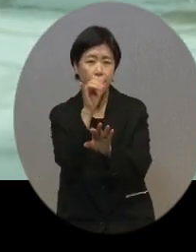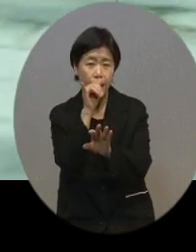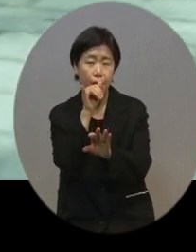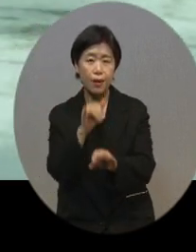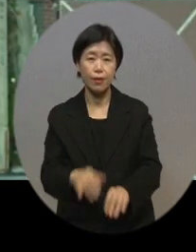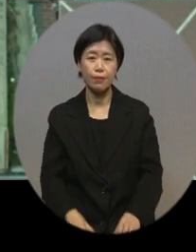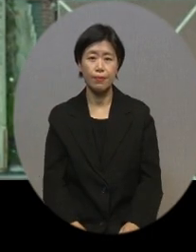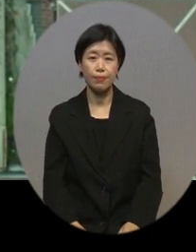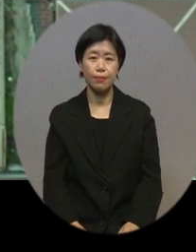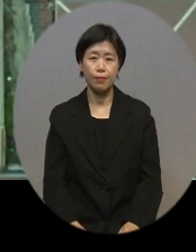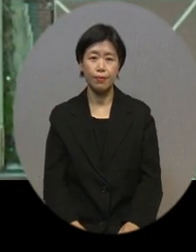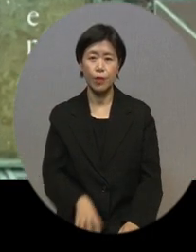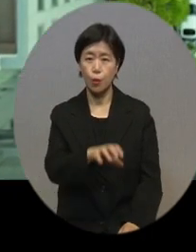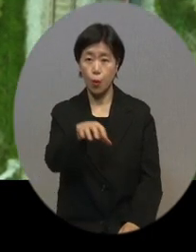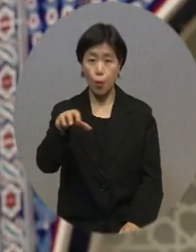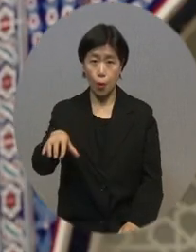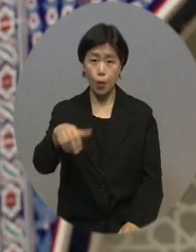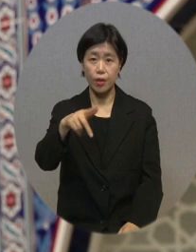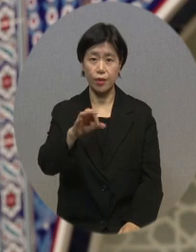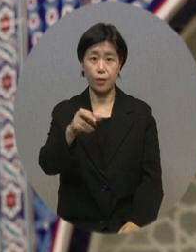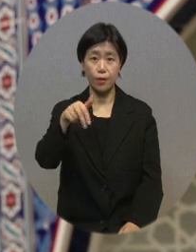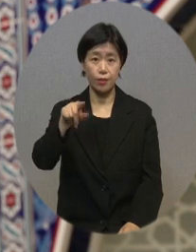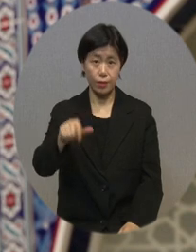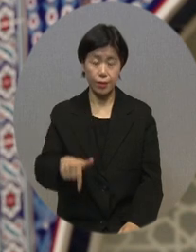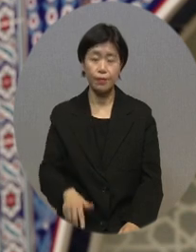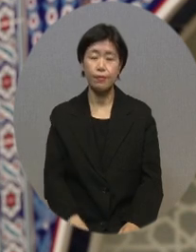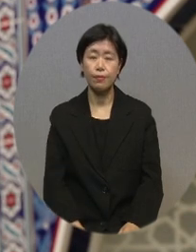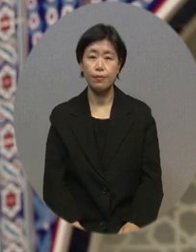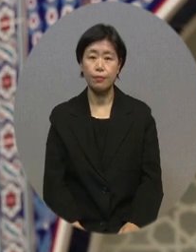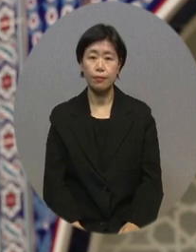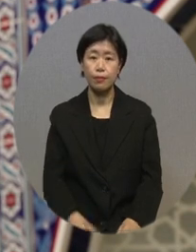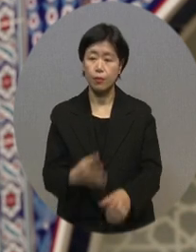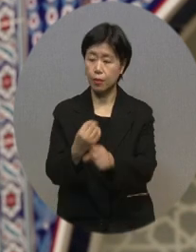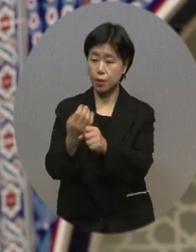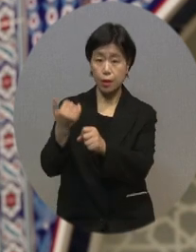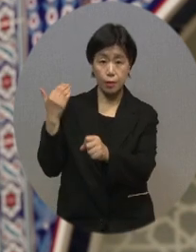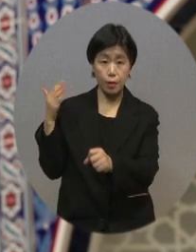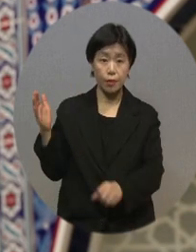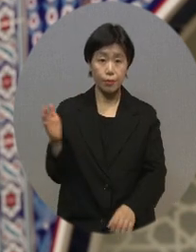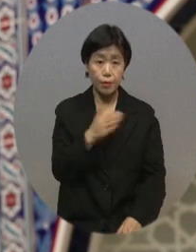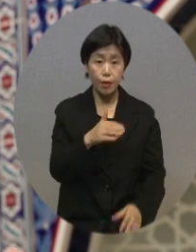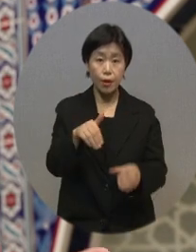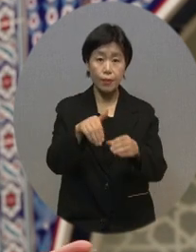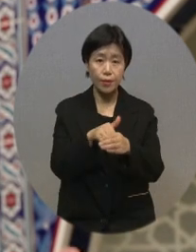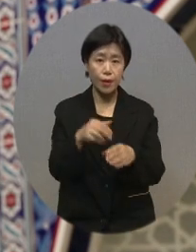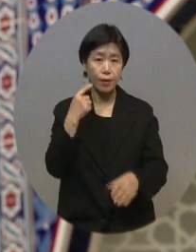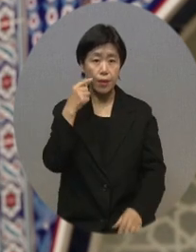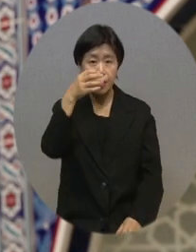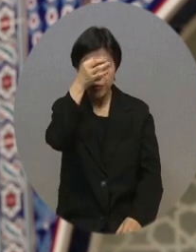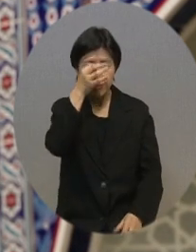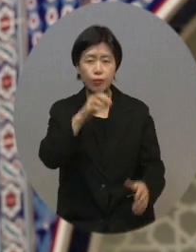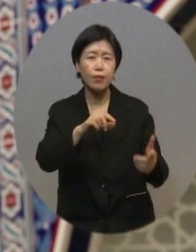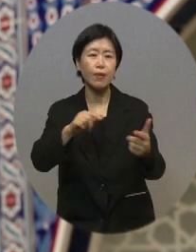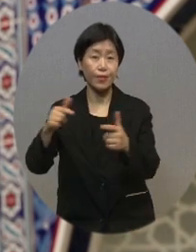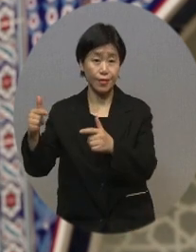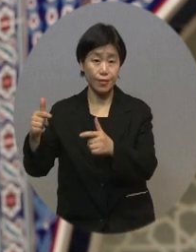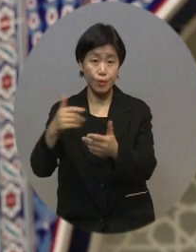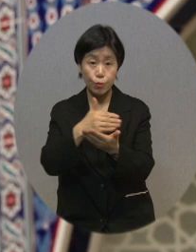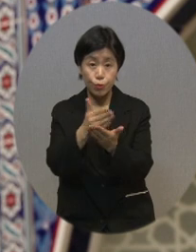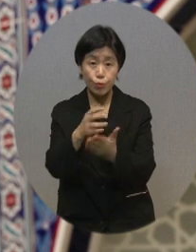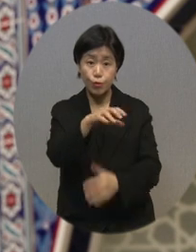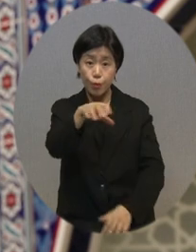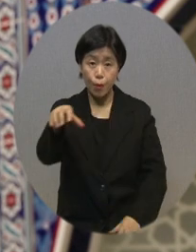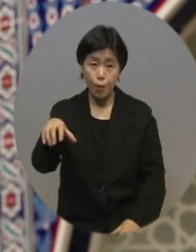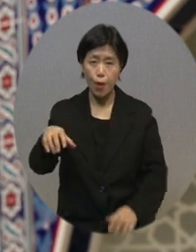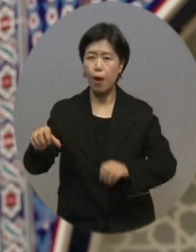이야기. 정적. 몇 해 전부터 문화, 예술, 크리에이터 등 다양한 분야에서